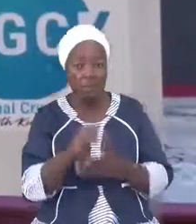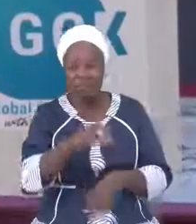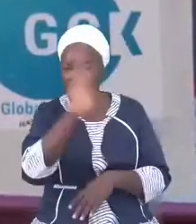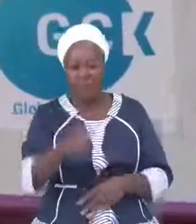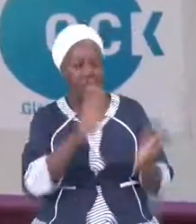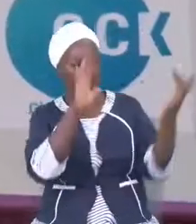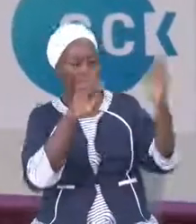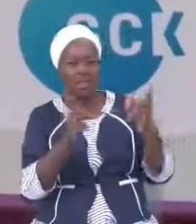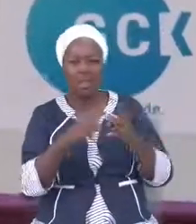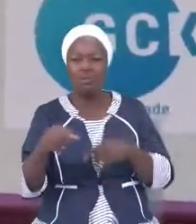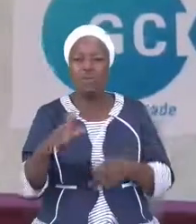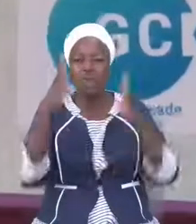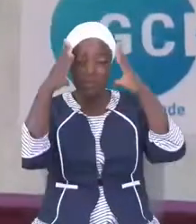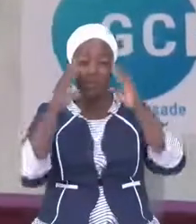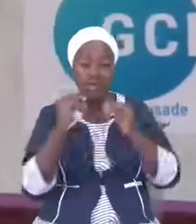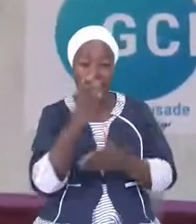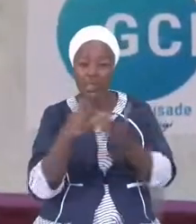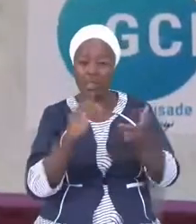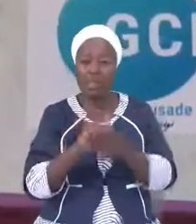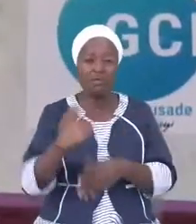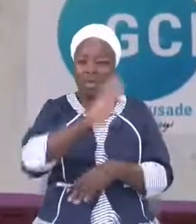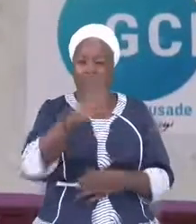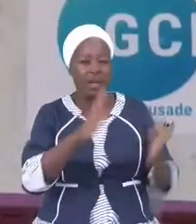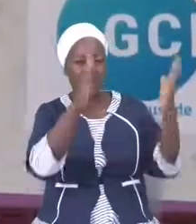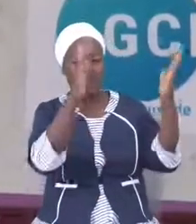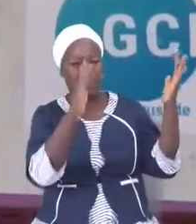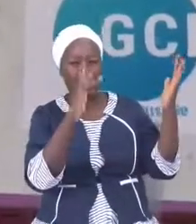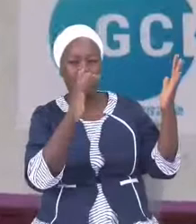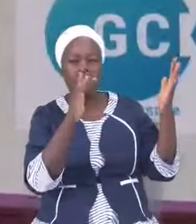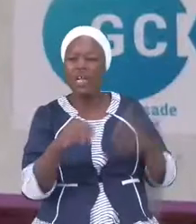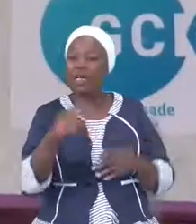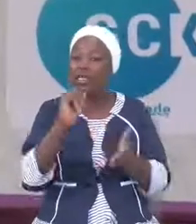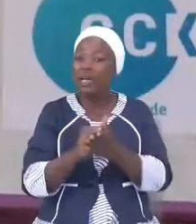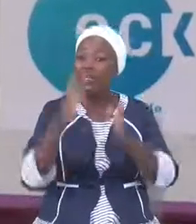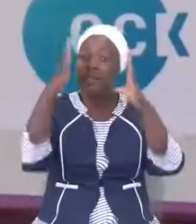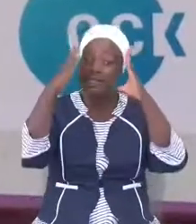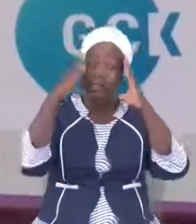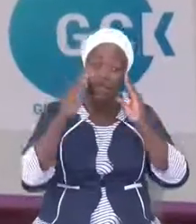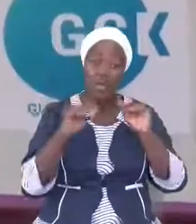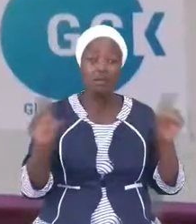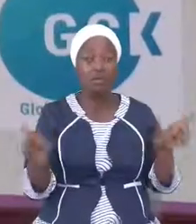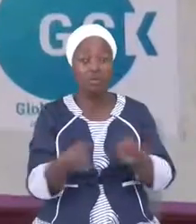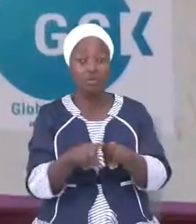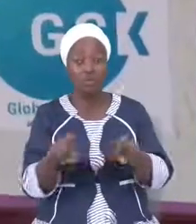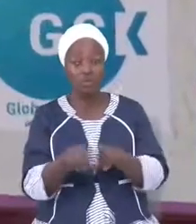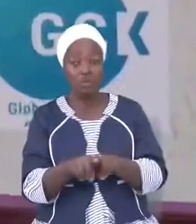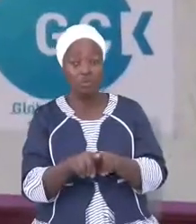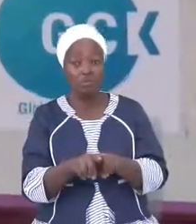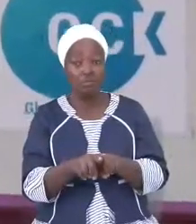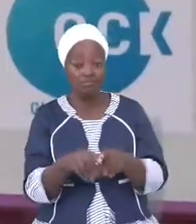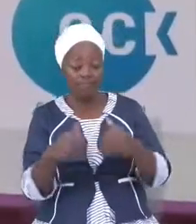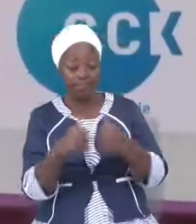l'Éternel. Lorsqu'on a vu des choses qu'on n'attend pas, on a expérimenté des choses qu'on n'a pas espérées.